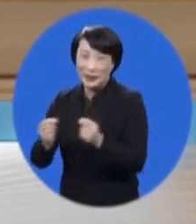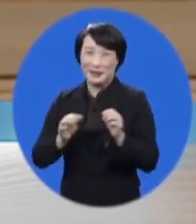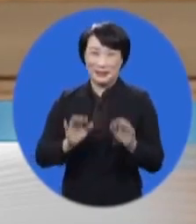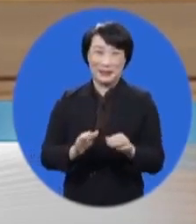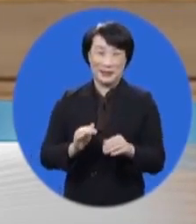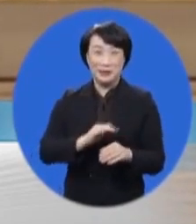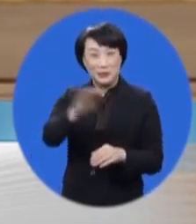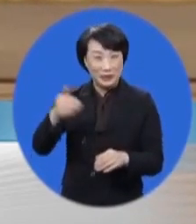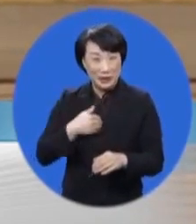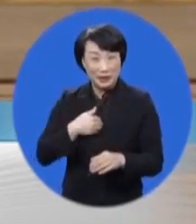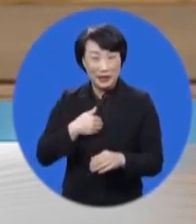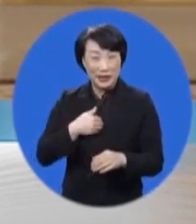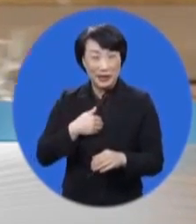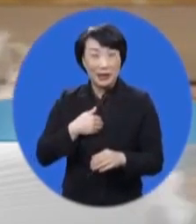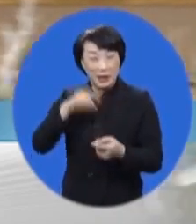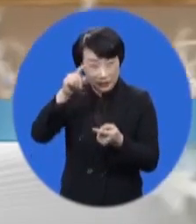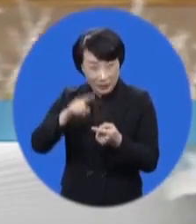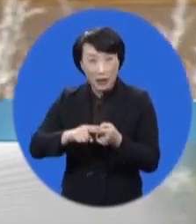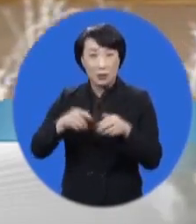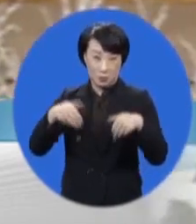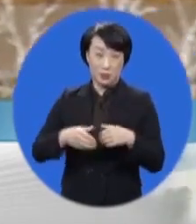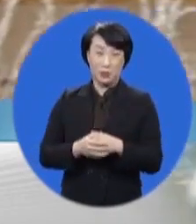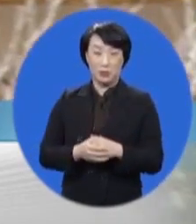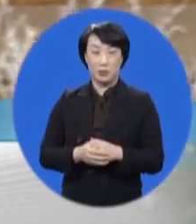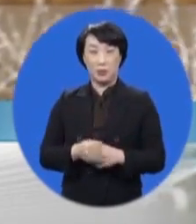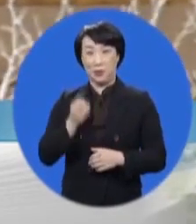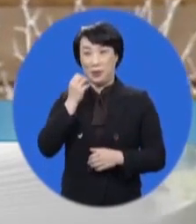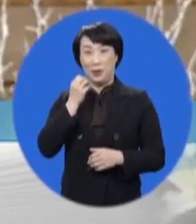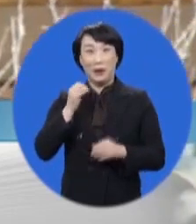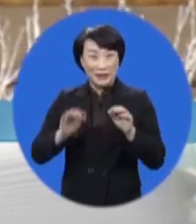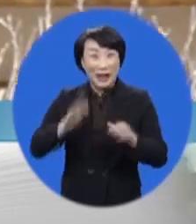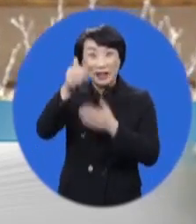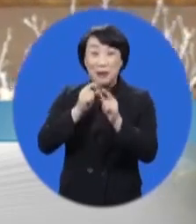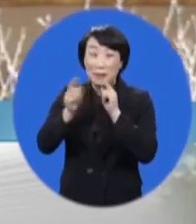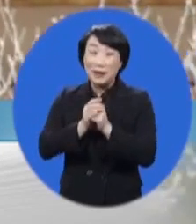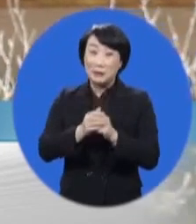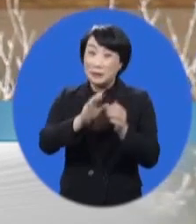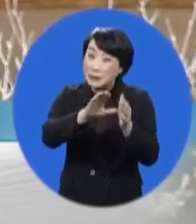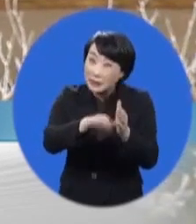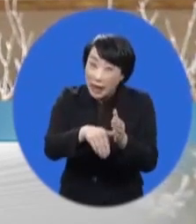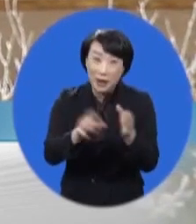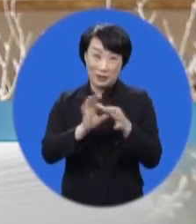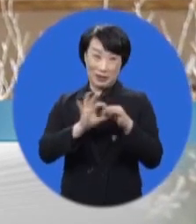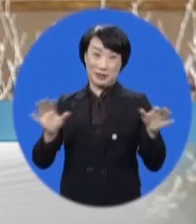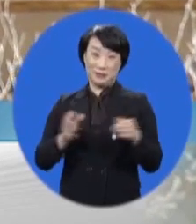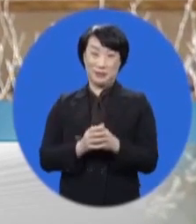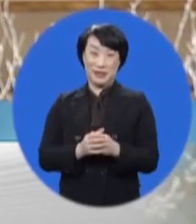똑같이 우리 인생에게 적용되는 것을 보면 하나님의 말씀은 시대를